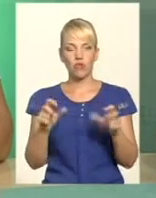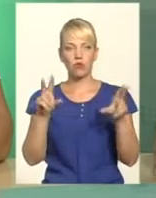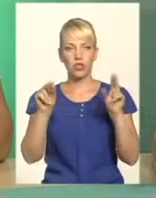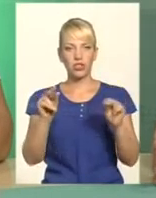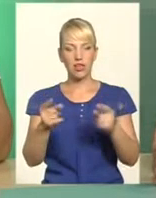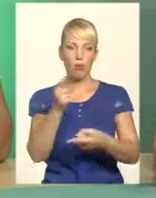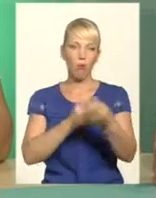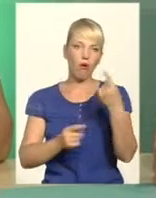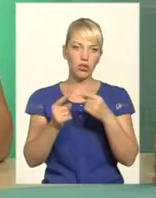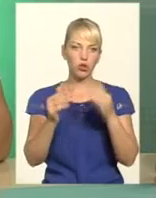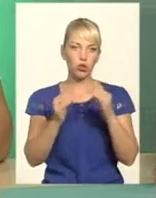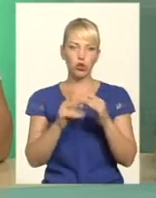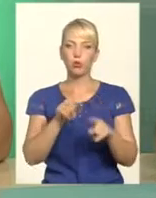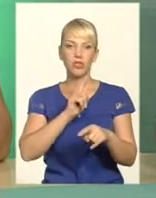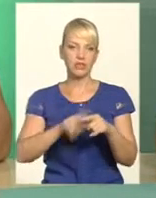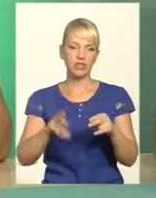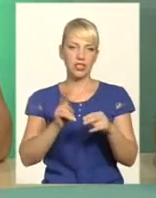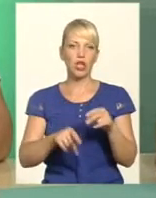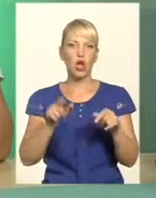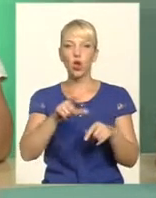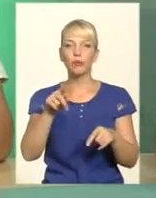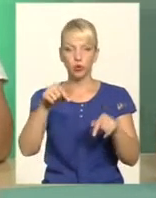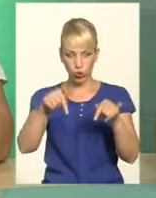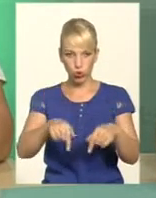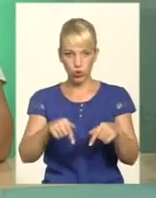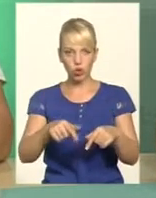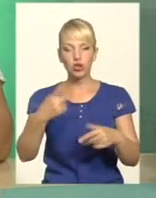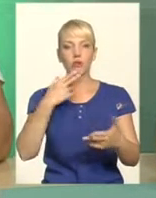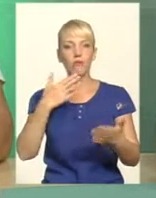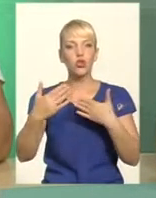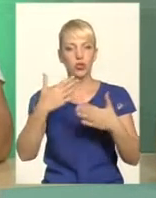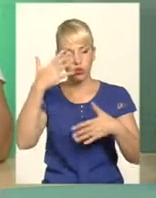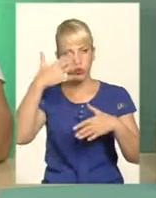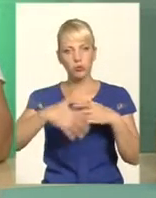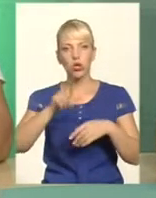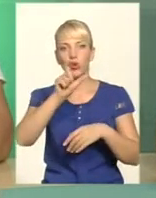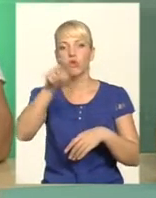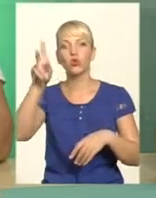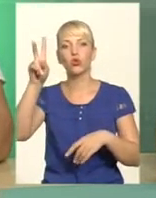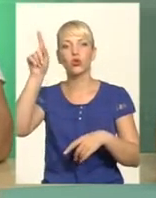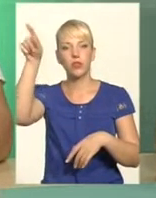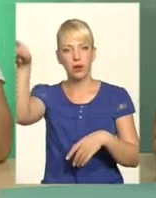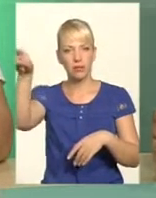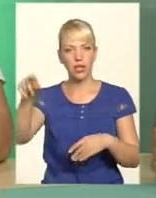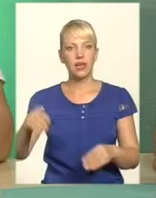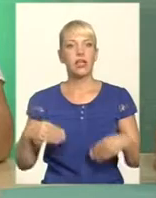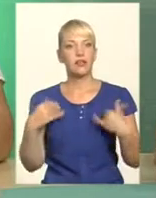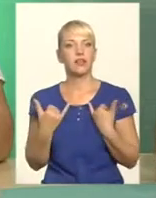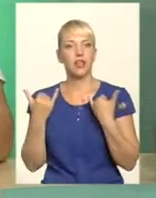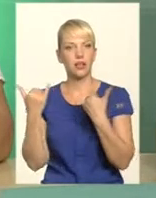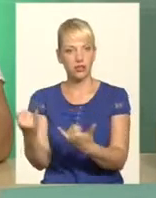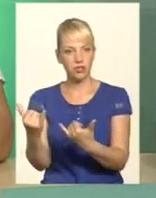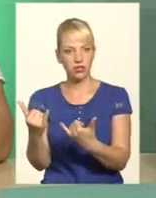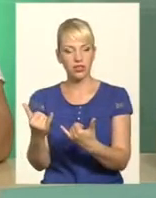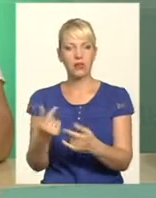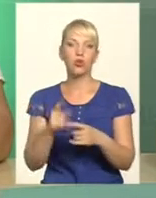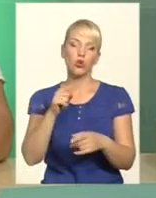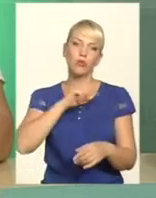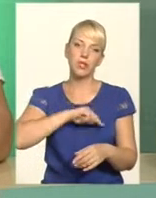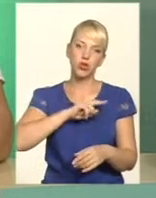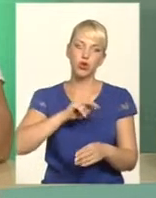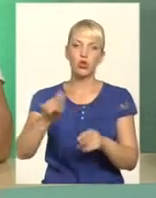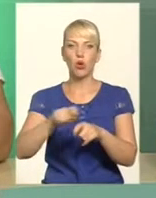для того, щоб це якнайшвидше закінчити. Люди, які тут, щоб вони відносилися з розумінням до тих людей, які зараз там. Віддали їм належне, віддали нам честь. Хто психологічно, хто матеріально, їх